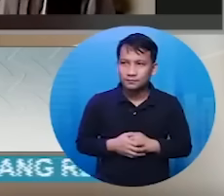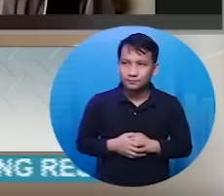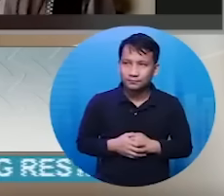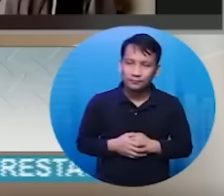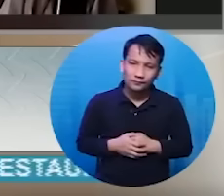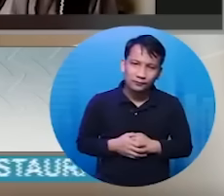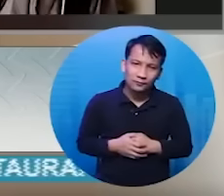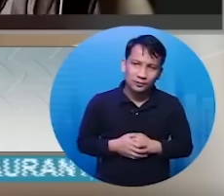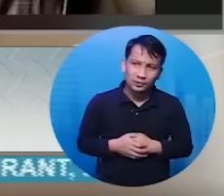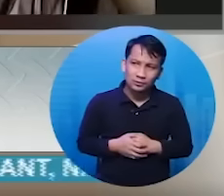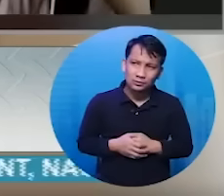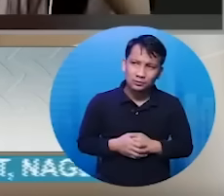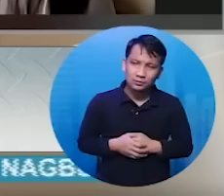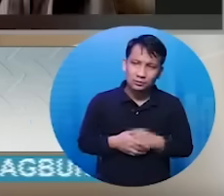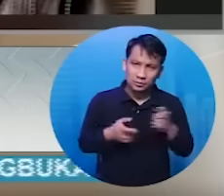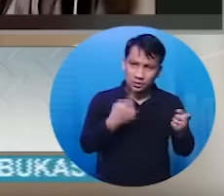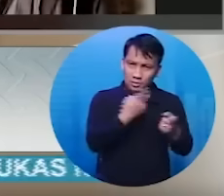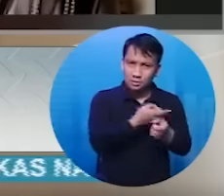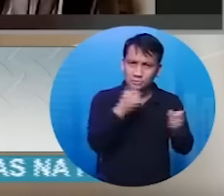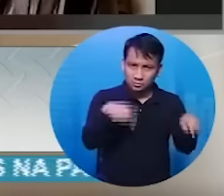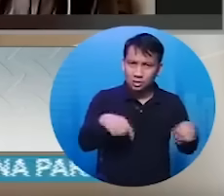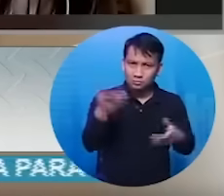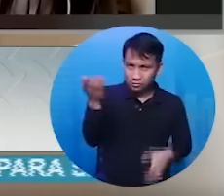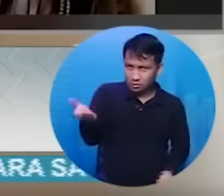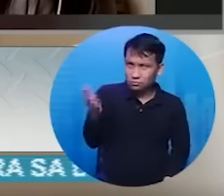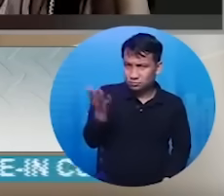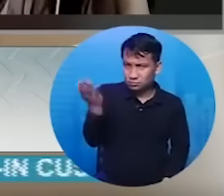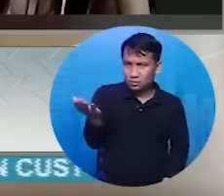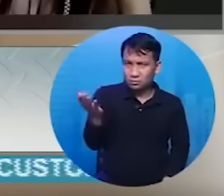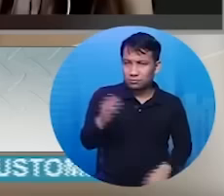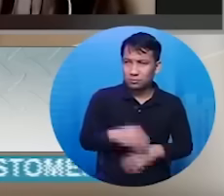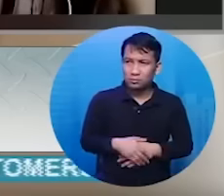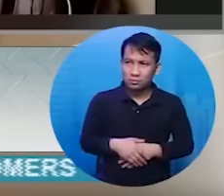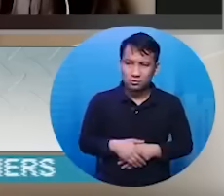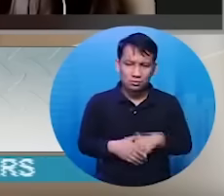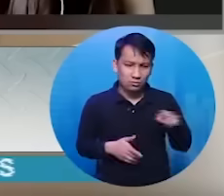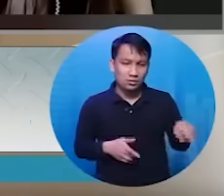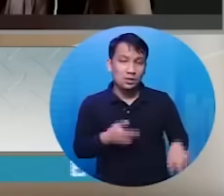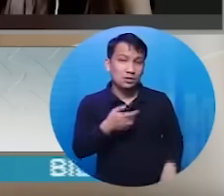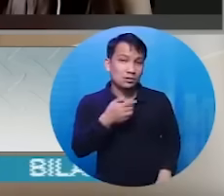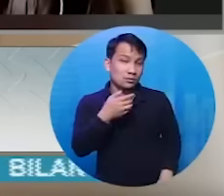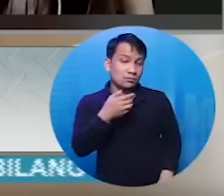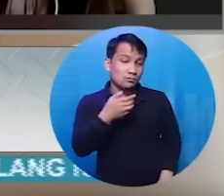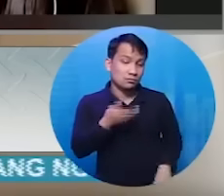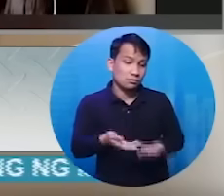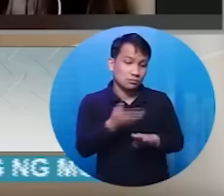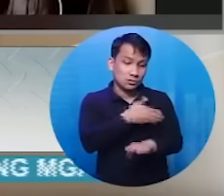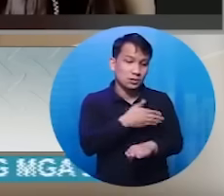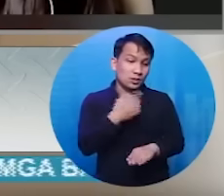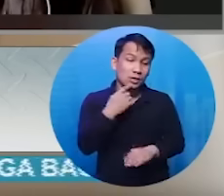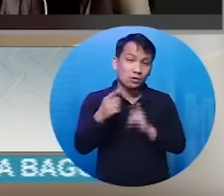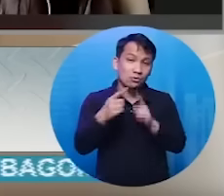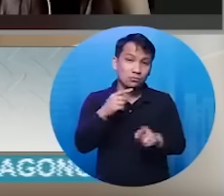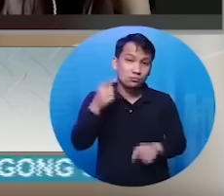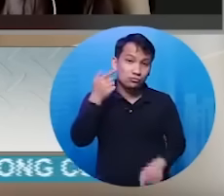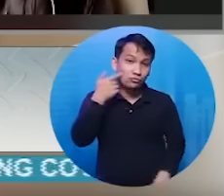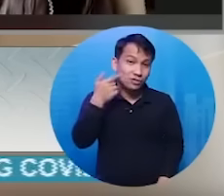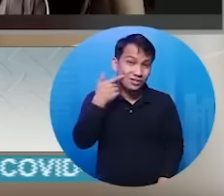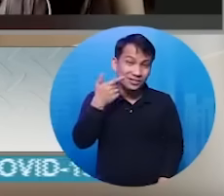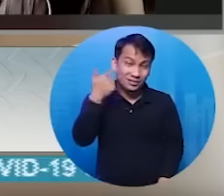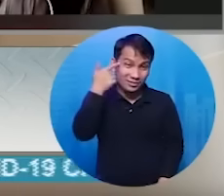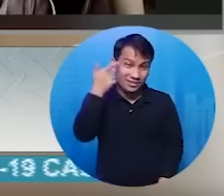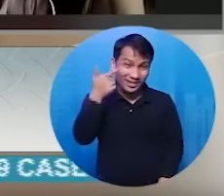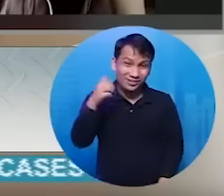na. Ultimately, sa iyo at sa mga kapatid mo ang desisyon. Ano sabi ng mga kapatid mo? Bali, kinausap ko po si Gerald po, at saka po yung kapatid